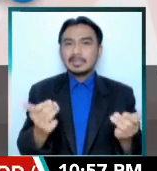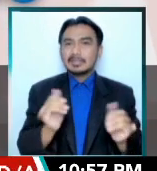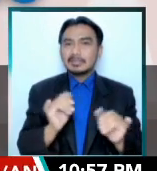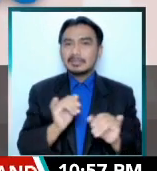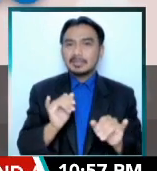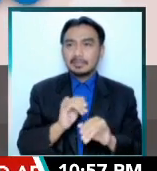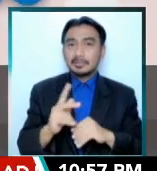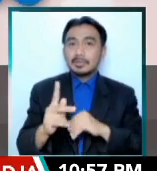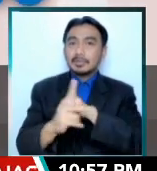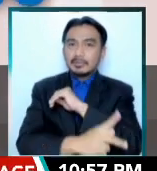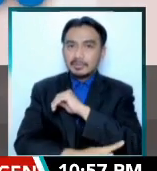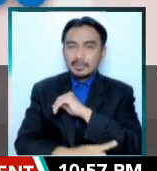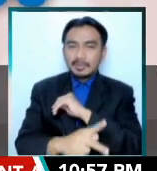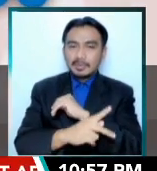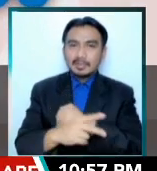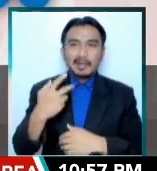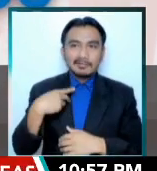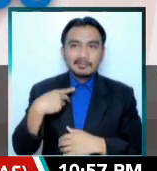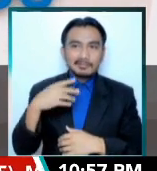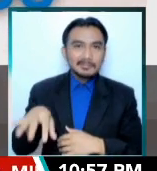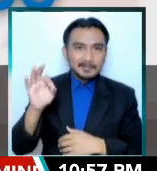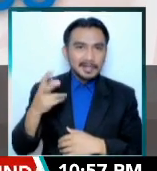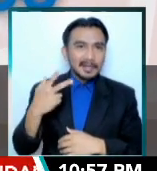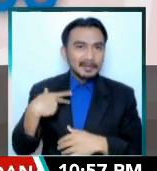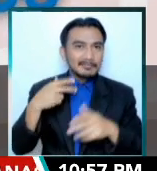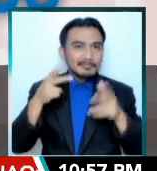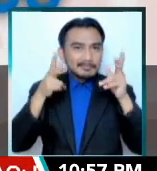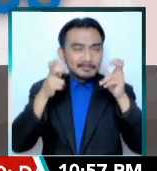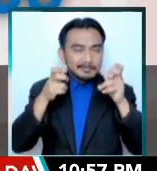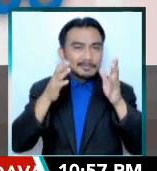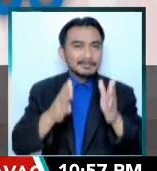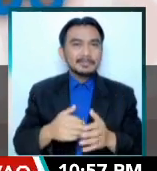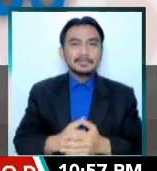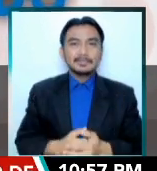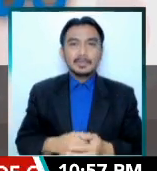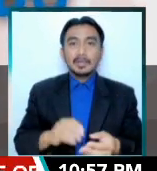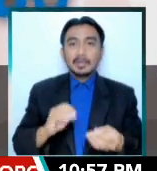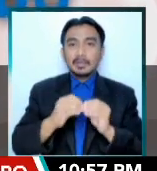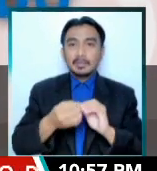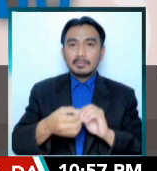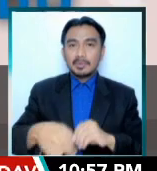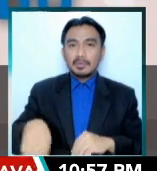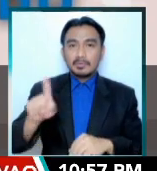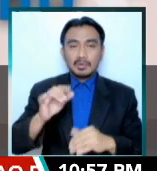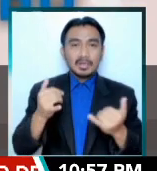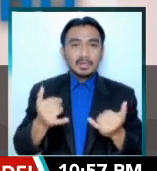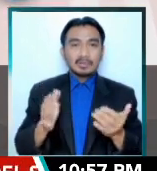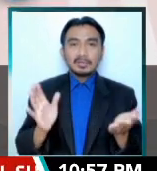Sa datos ng Nielsen's Philippines, numero unong istasyon na sa Cebu ang Super Radyo